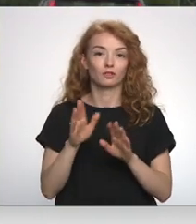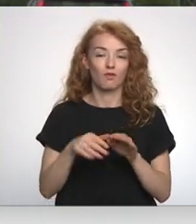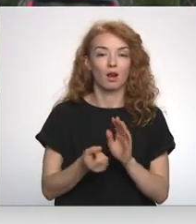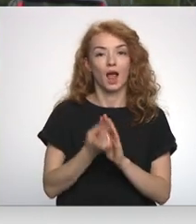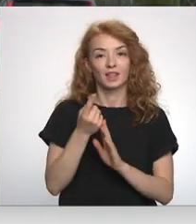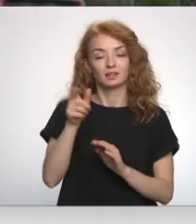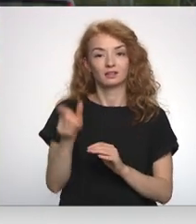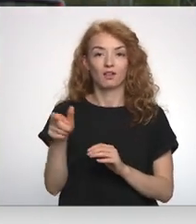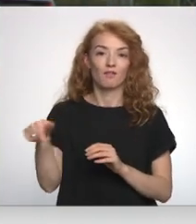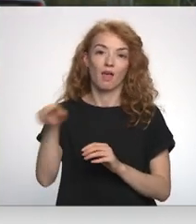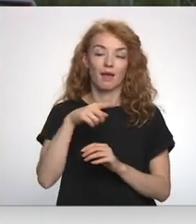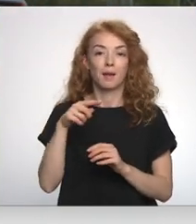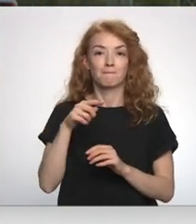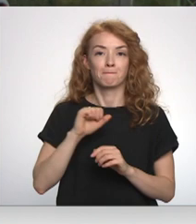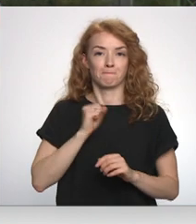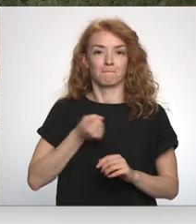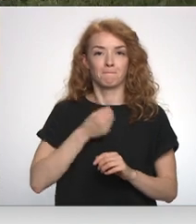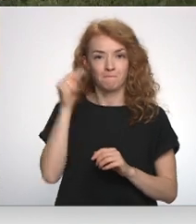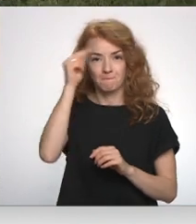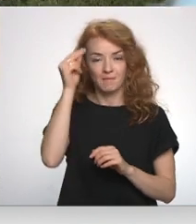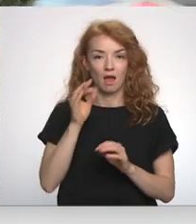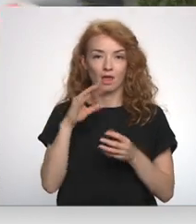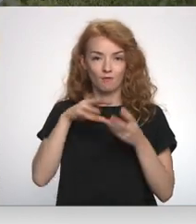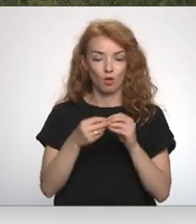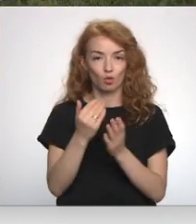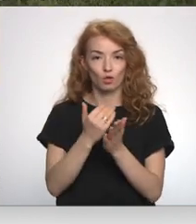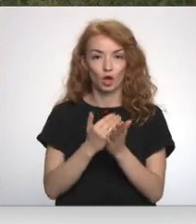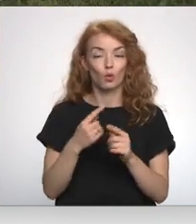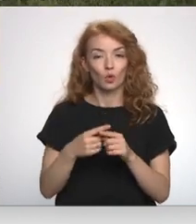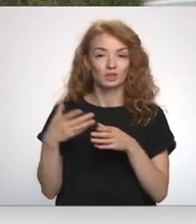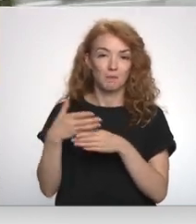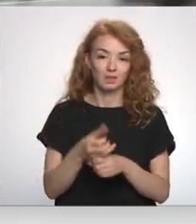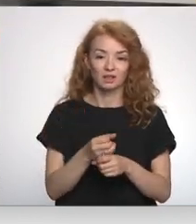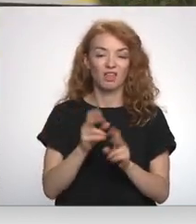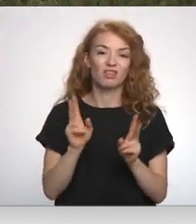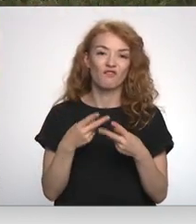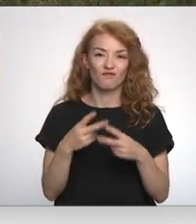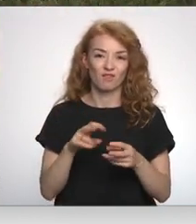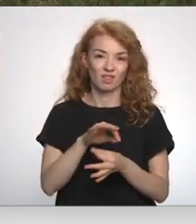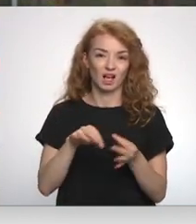Latvijas vadītājiem precīzāk ievērot ceļu satiksmes noteikumus un mazināt nevajadzīgas apdzīšanas